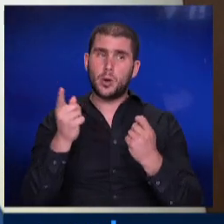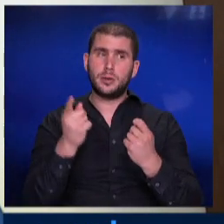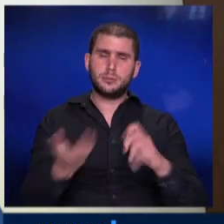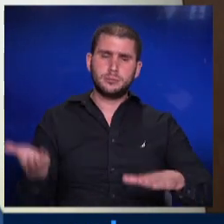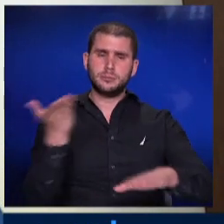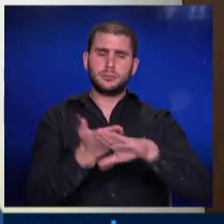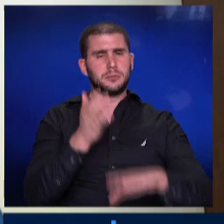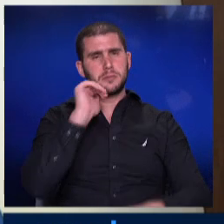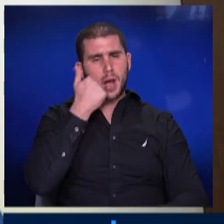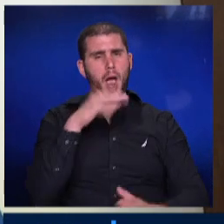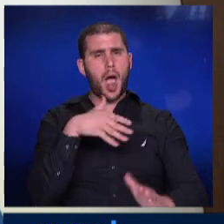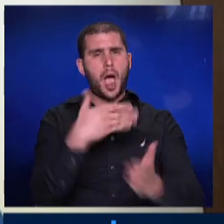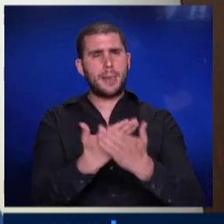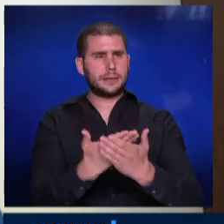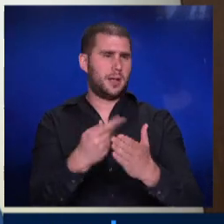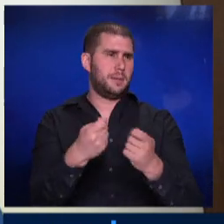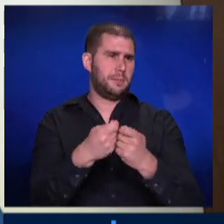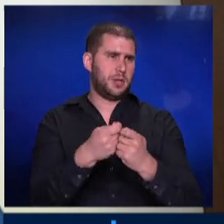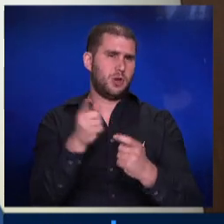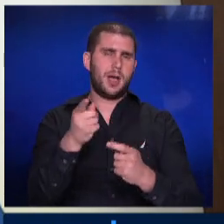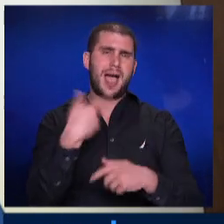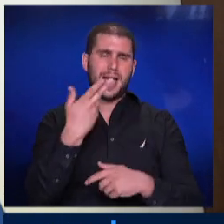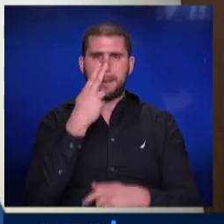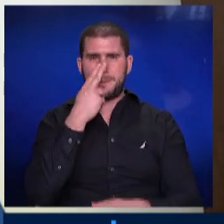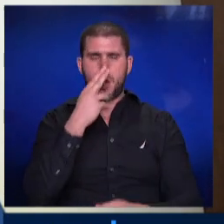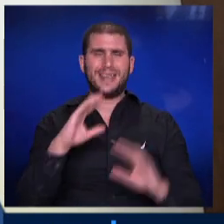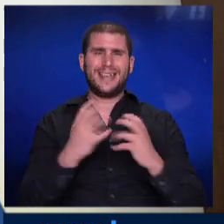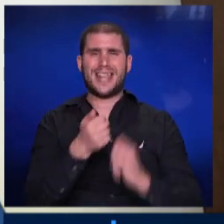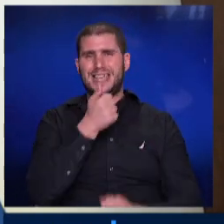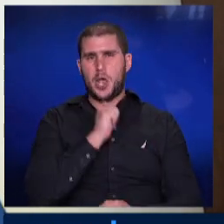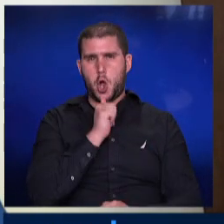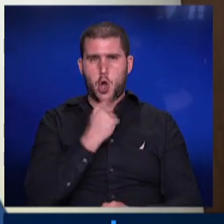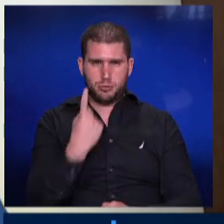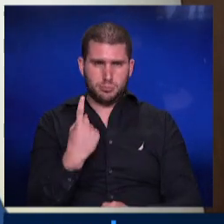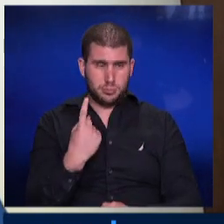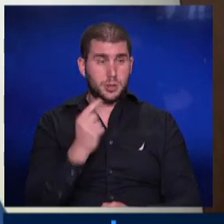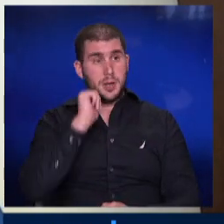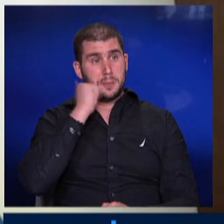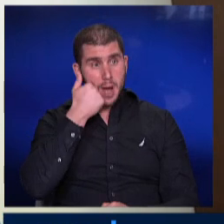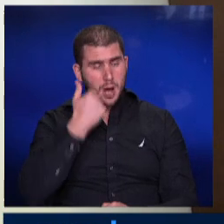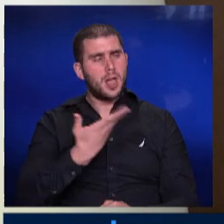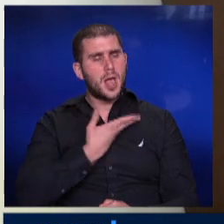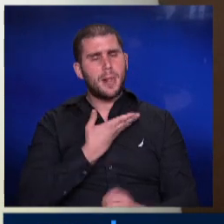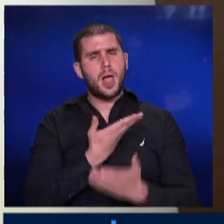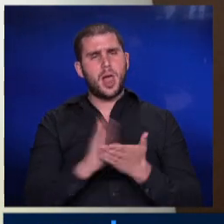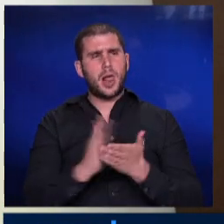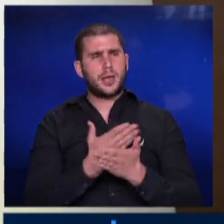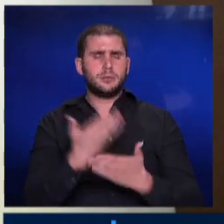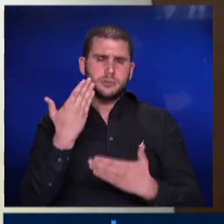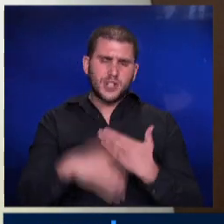מחר המלצות בעקבות פיילוט הכיתה הירוקה, ומחר נקבל החלטה